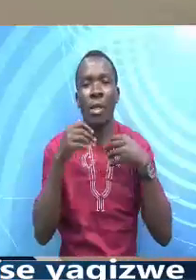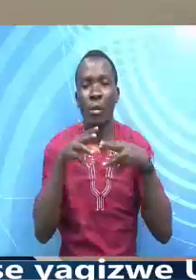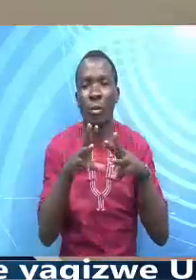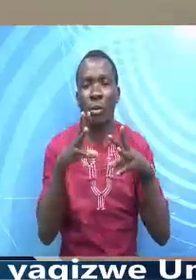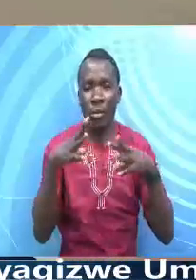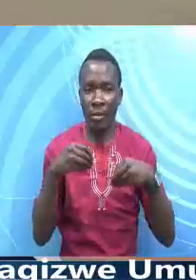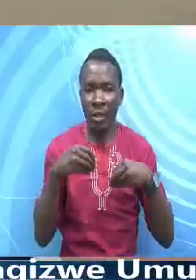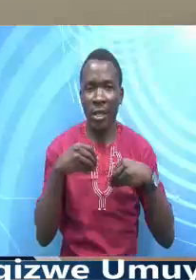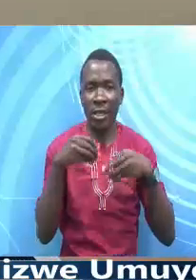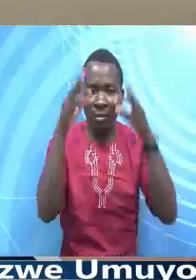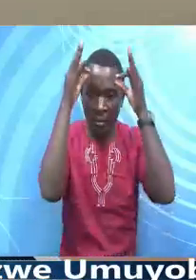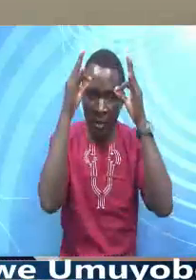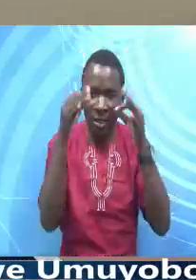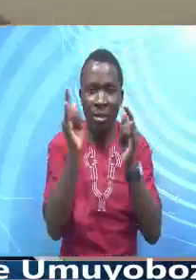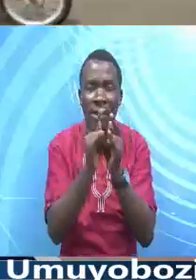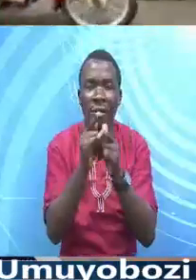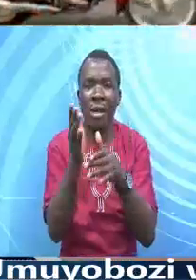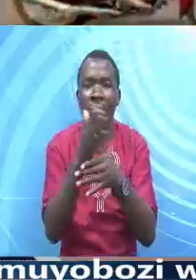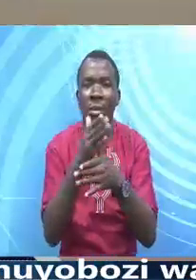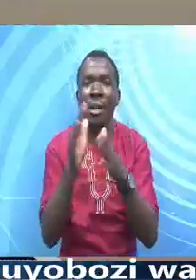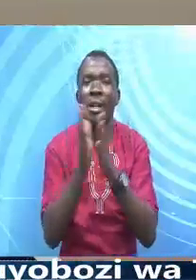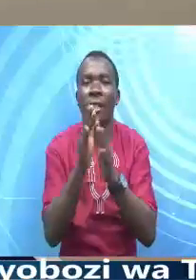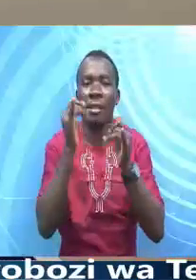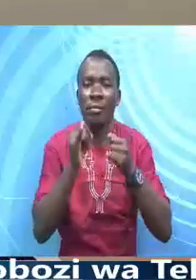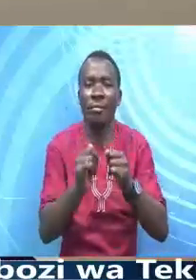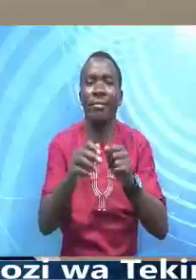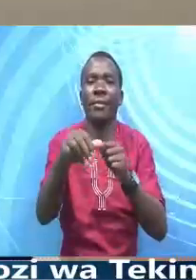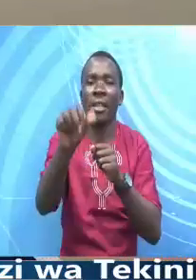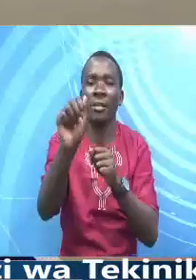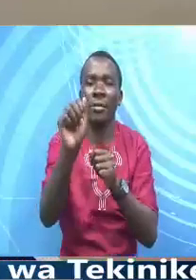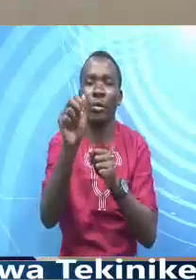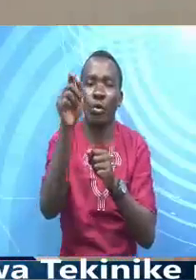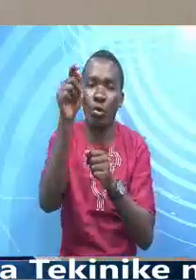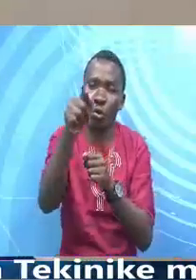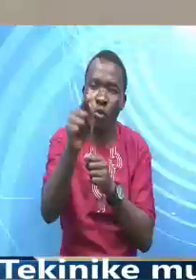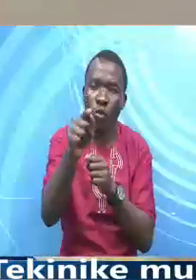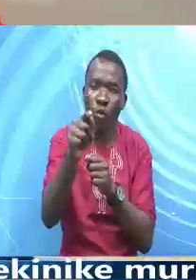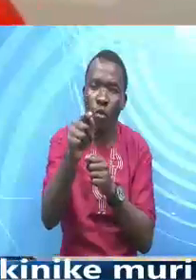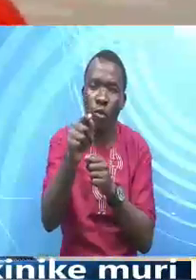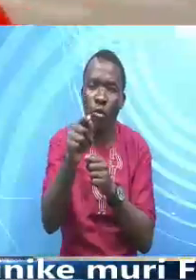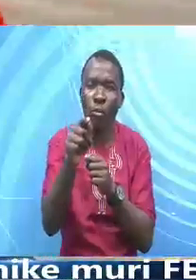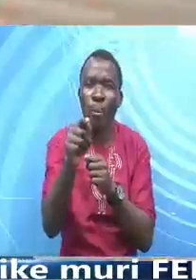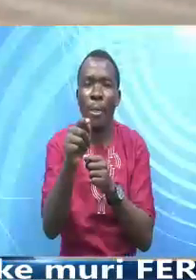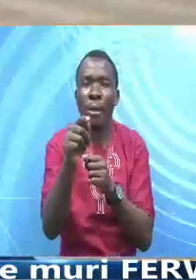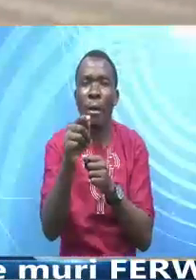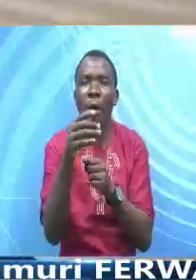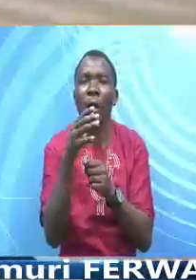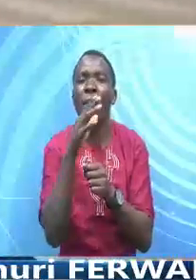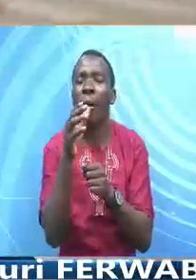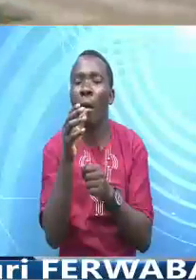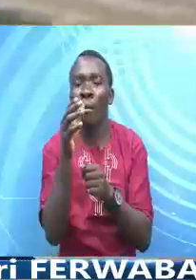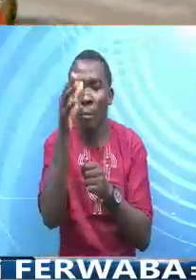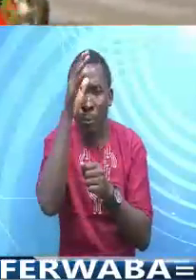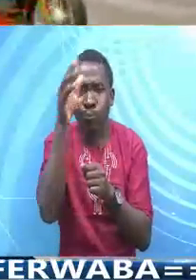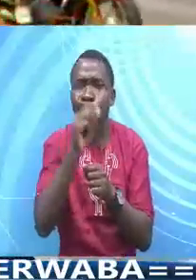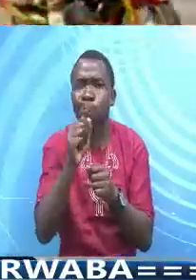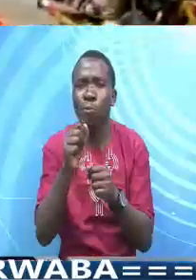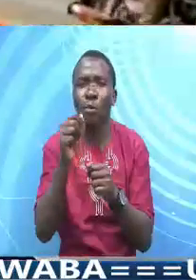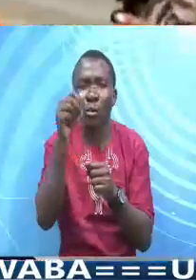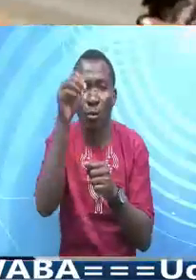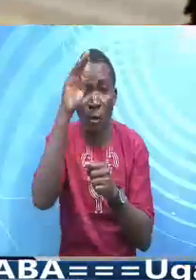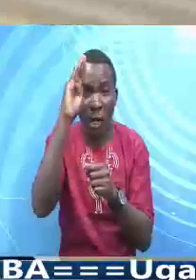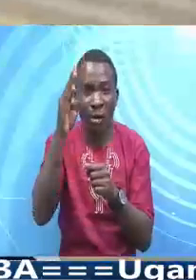y'abaminisitiri ndetse n'ishyirwa mu bikorwa ryabyo. Uyu ni natwe. Ese muraho neza? Yego. Bakwitane?